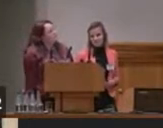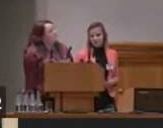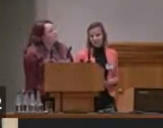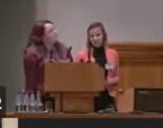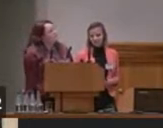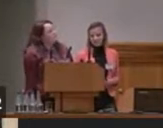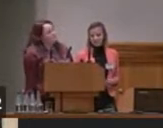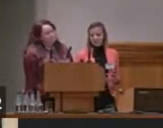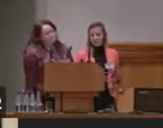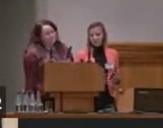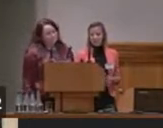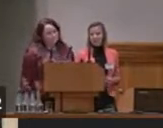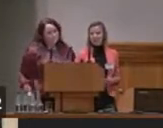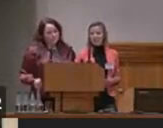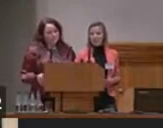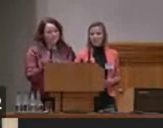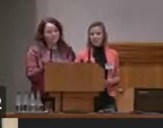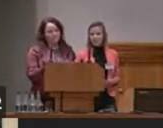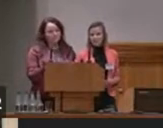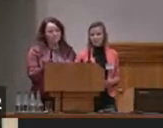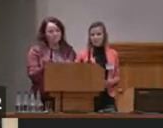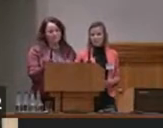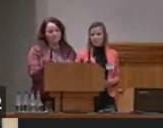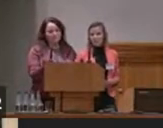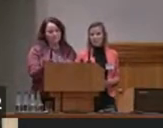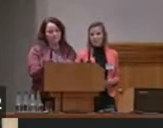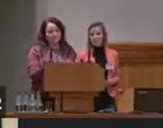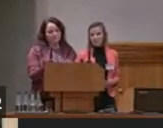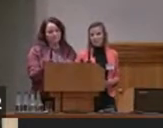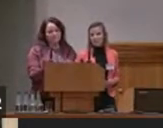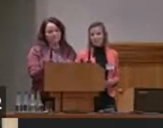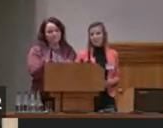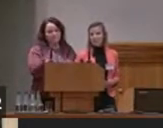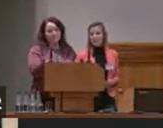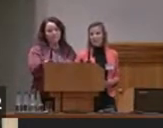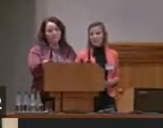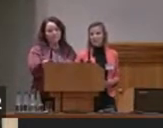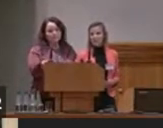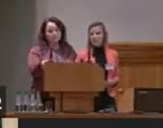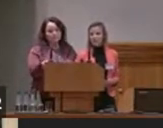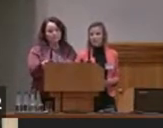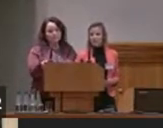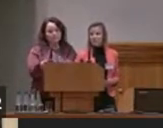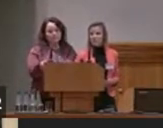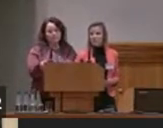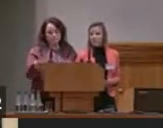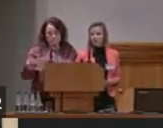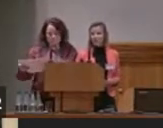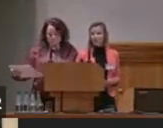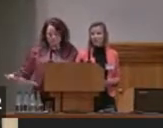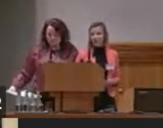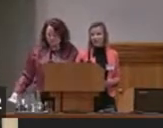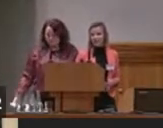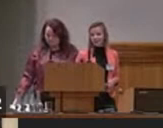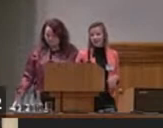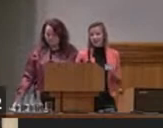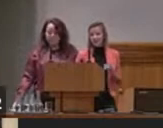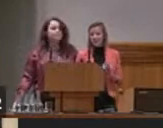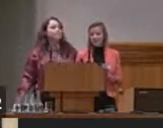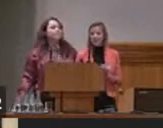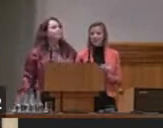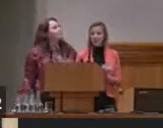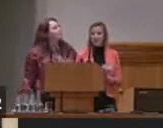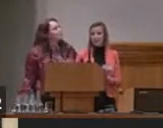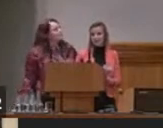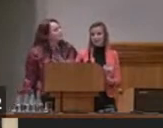zachowania. No bo wiadomo, projekt dotyczy konserwacji i digitalizacji, więc właśnie jest to dla nas szansa,